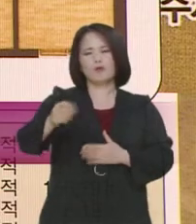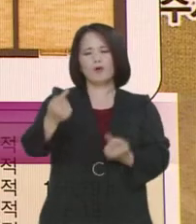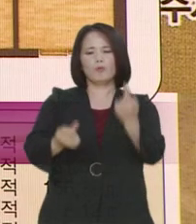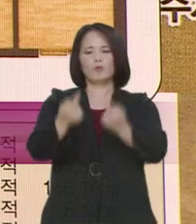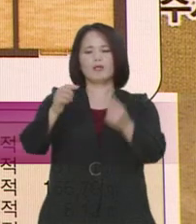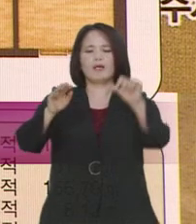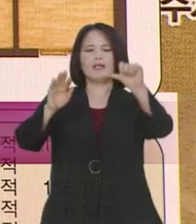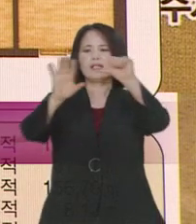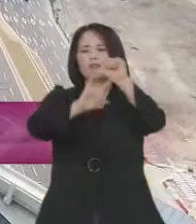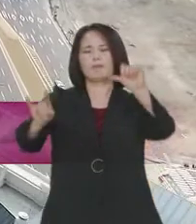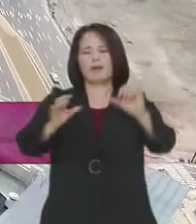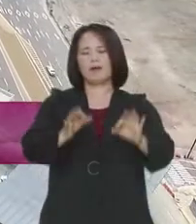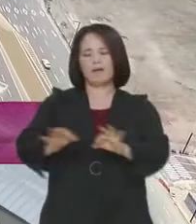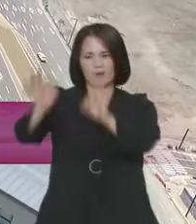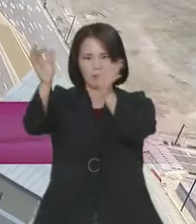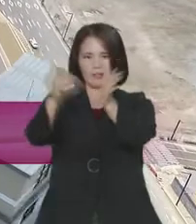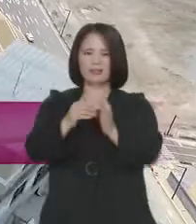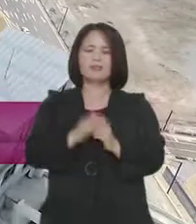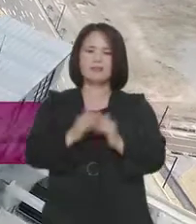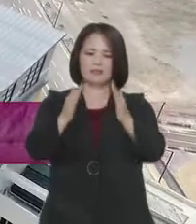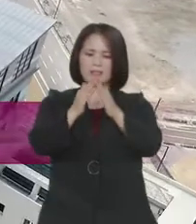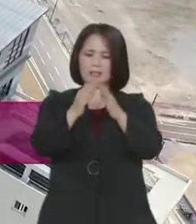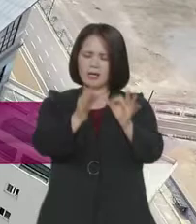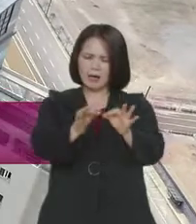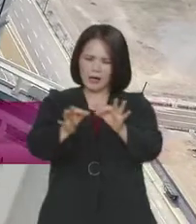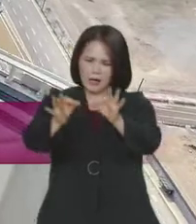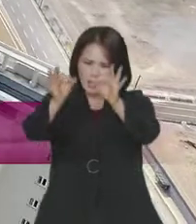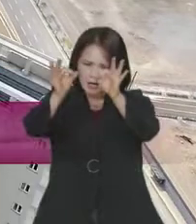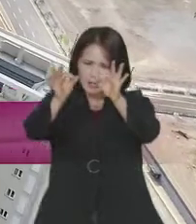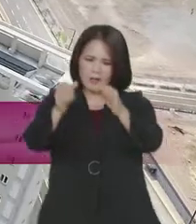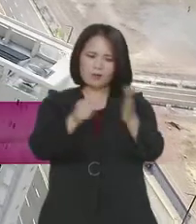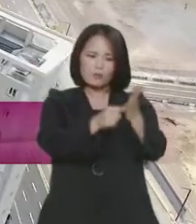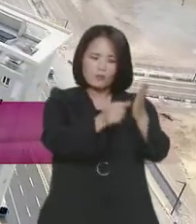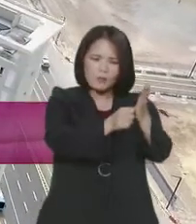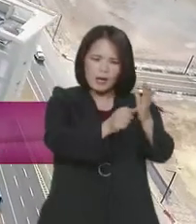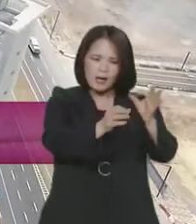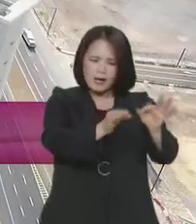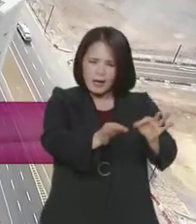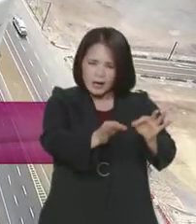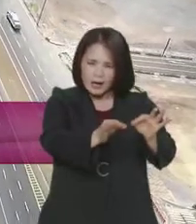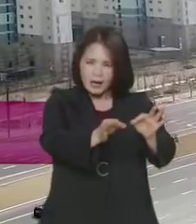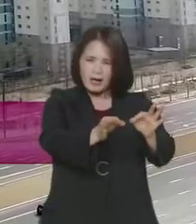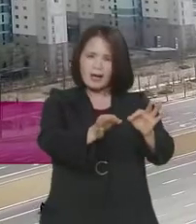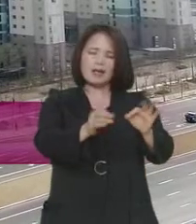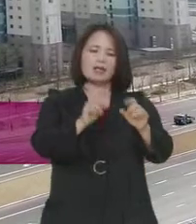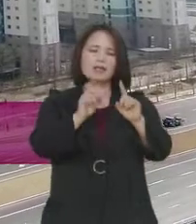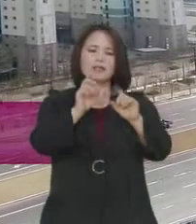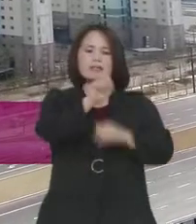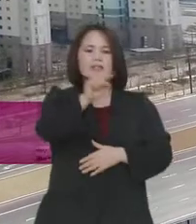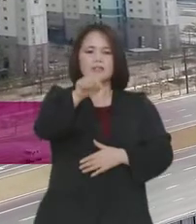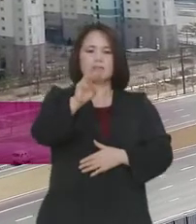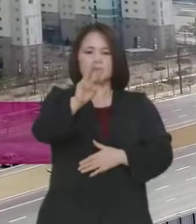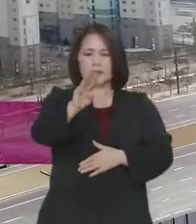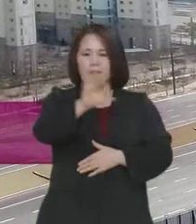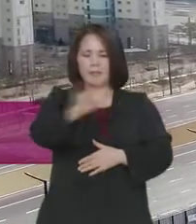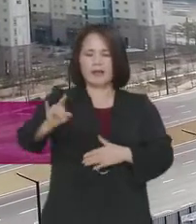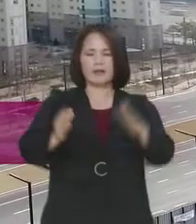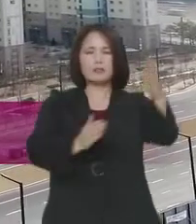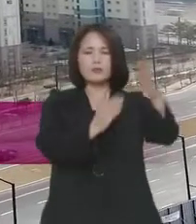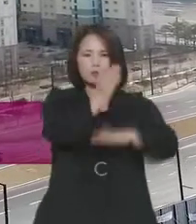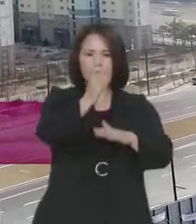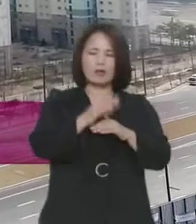더 오른 곳도 있습니다 집값 상승률이 처럼 물가상승률 그 얘기가 있죠 1.3 배 를 초과하고